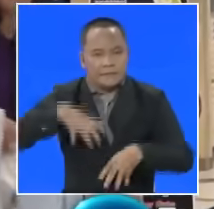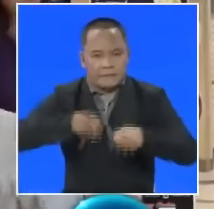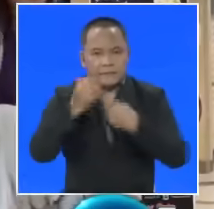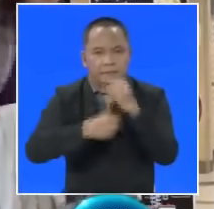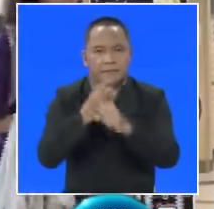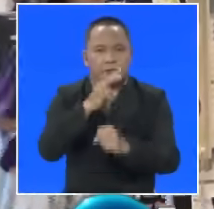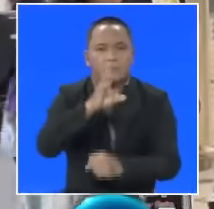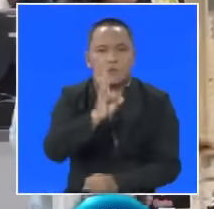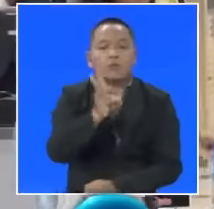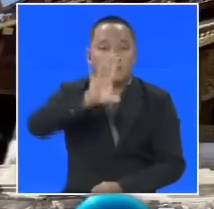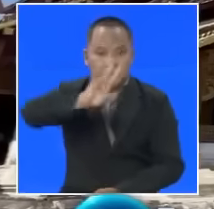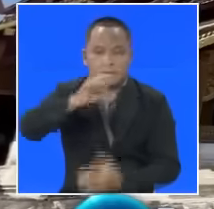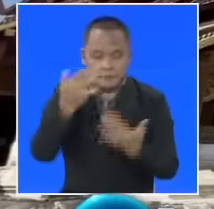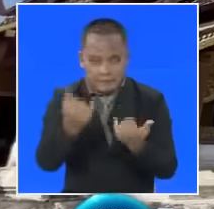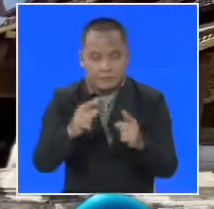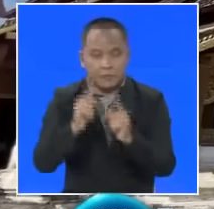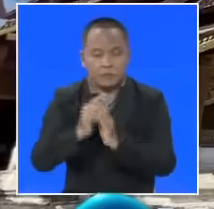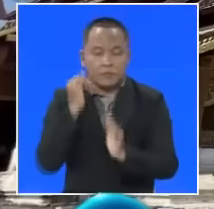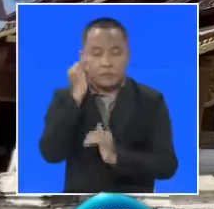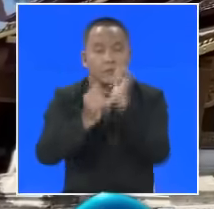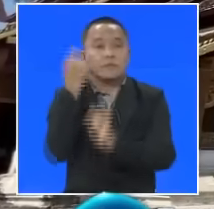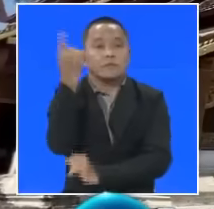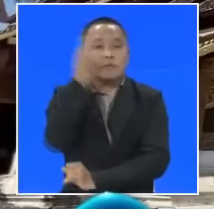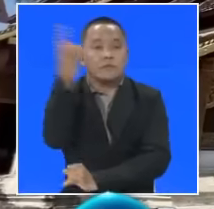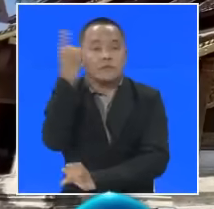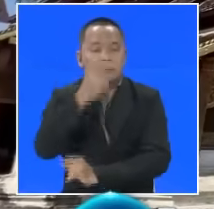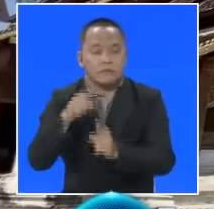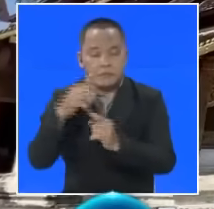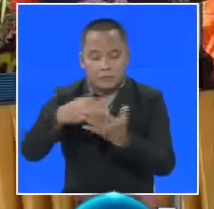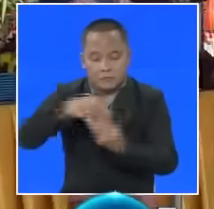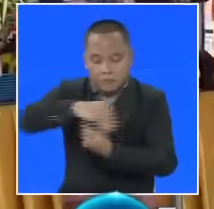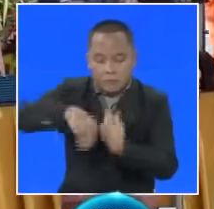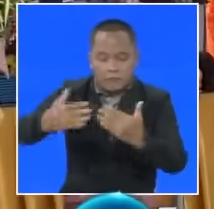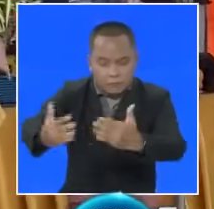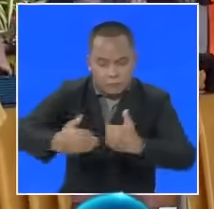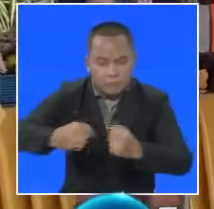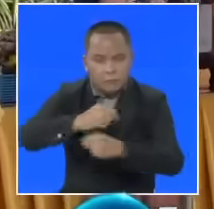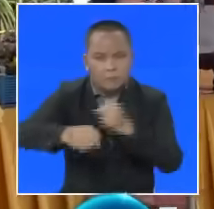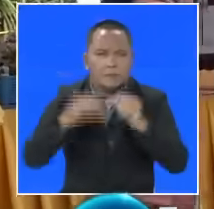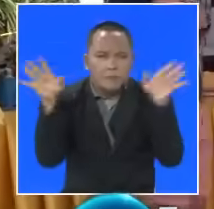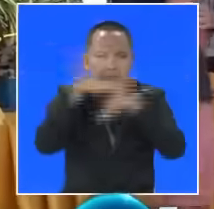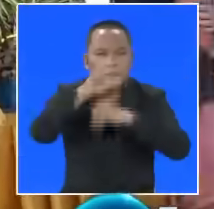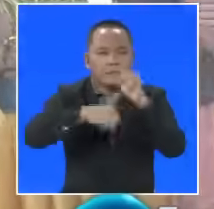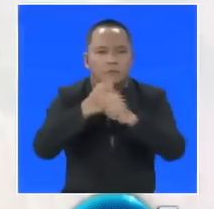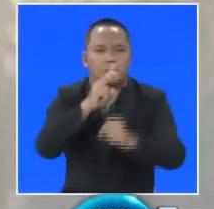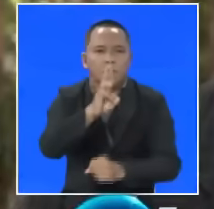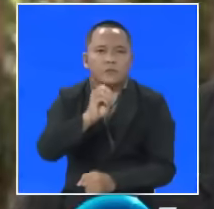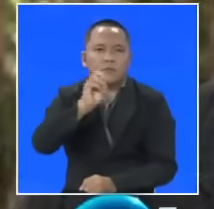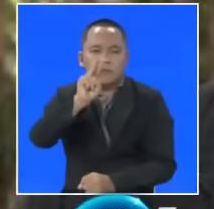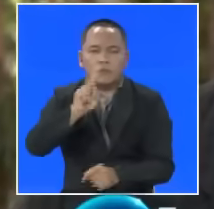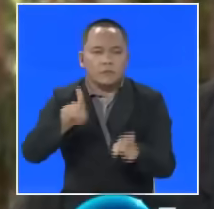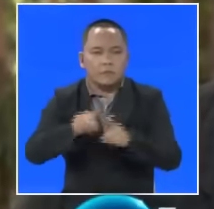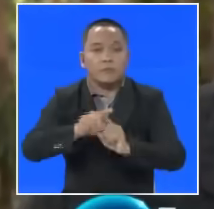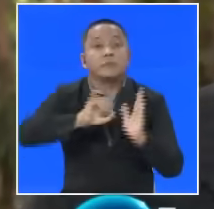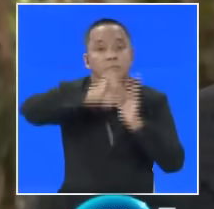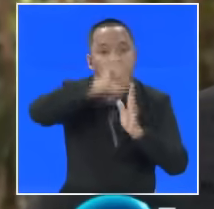ปี2567นี้จะมีจำนวนนักท่องเที่ยวและมีรายได้ทางการท่องเที่ยวใกล้เคียงกับปี2562 จังหวัดเชียง